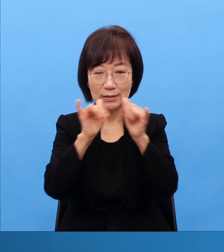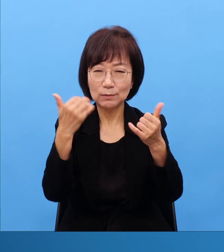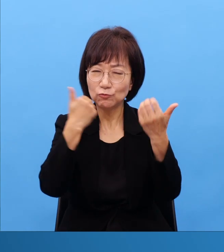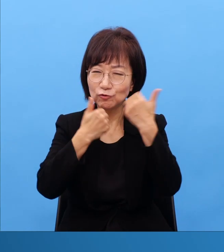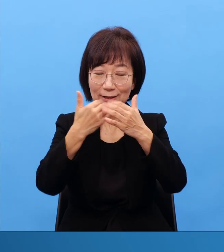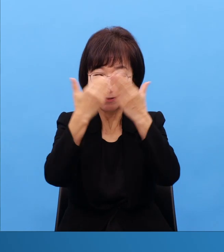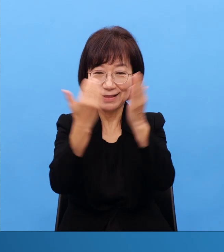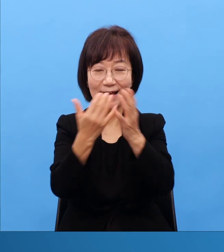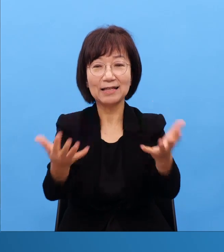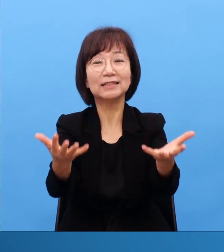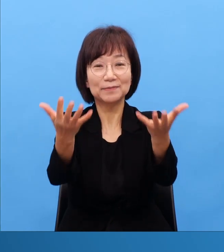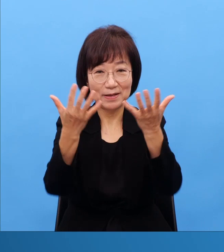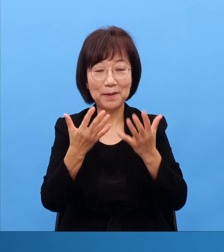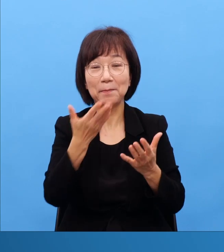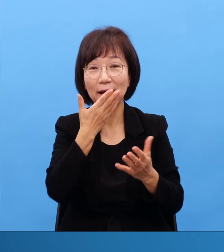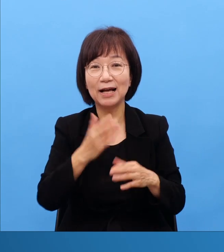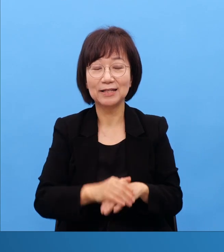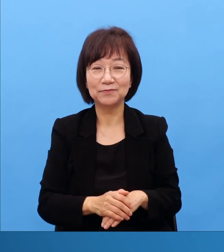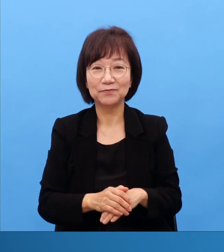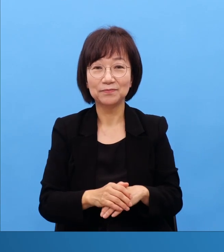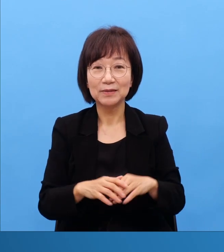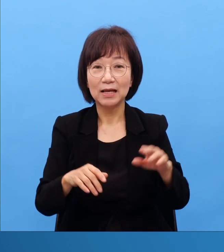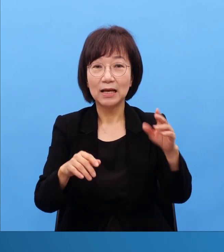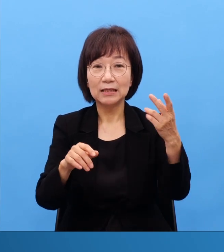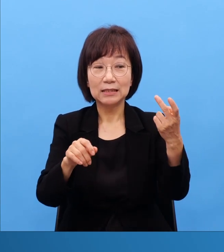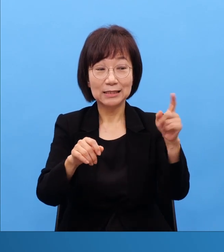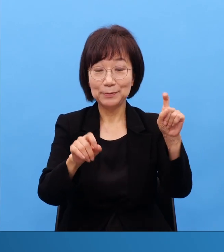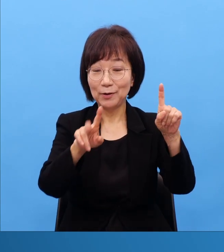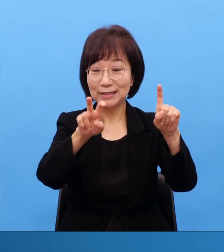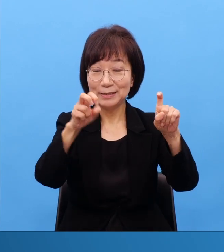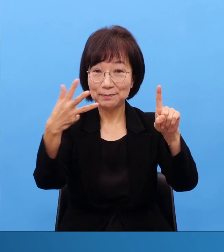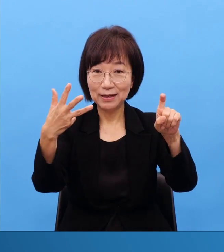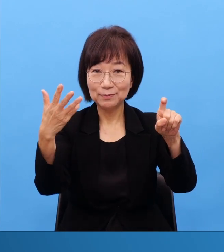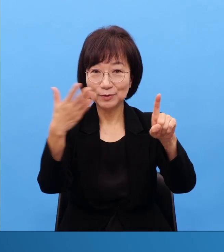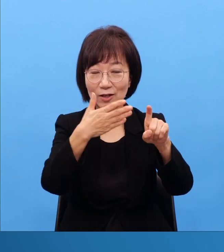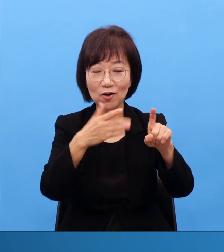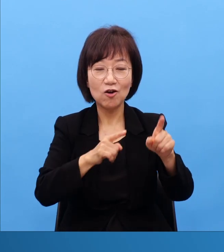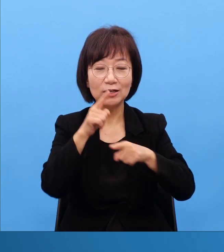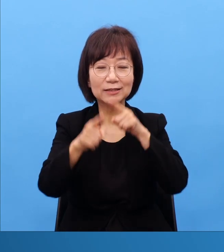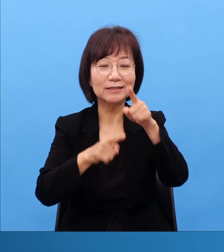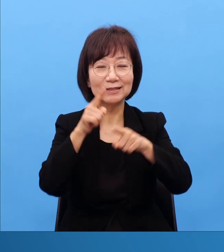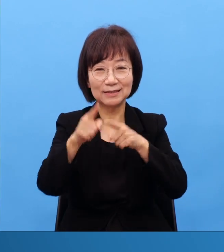있습니다. 오는 28일부터 위아.kr에서 등록받습니다.